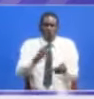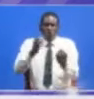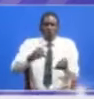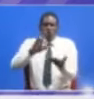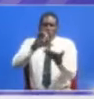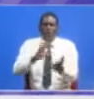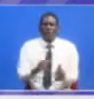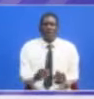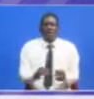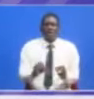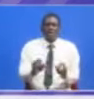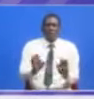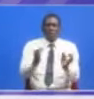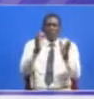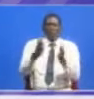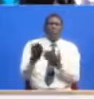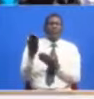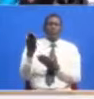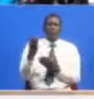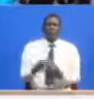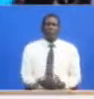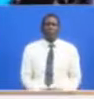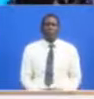Zakias Mwasame na mengi.